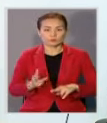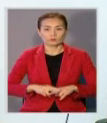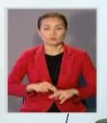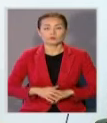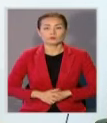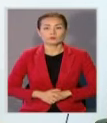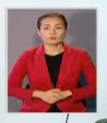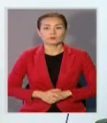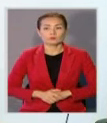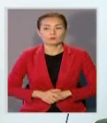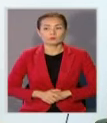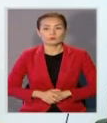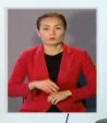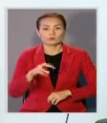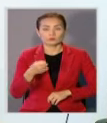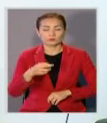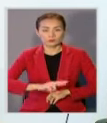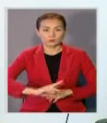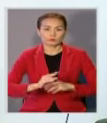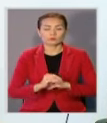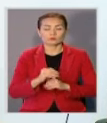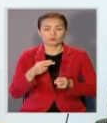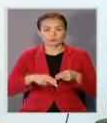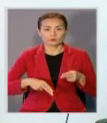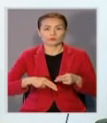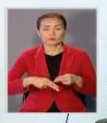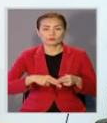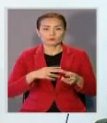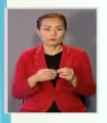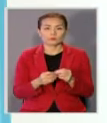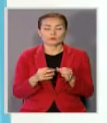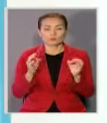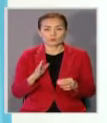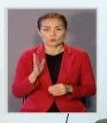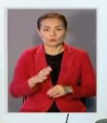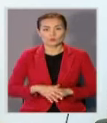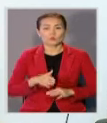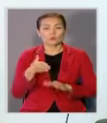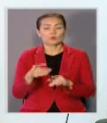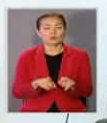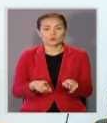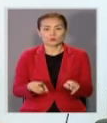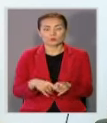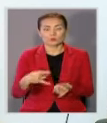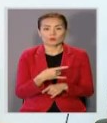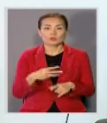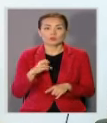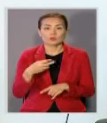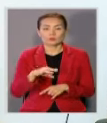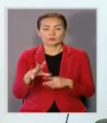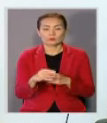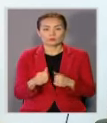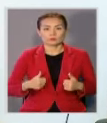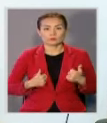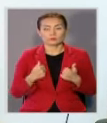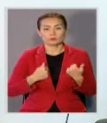әнетіне татуласумен, осы медиациямен істі аяқтаған бәріне де абзал. Алдағы уақытта да сол аудандық медиаторлармен бірге бірлесіп